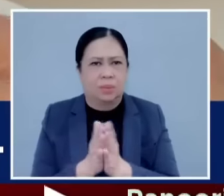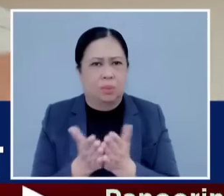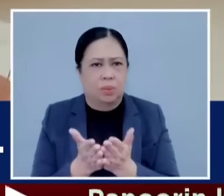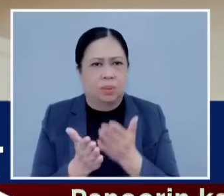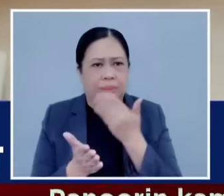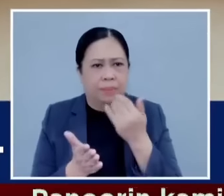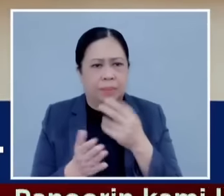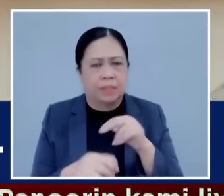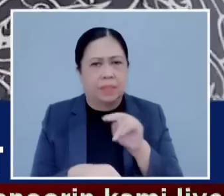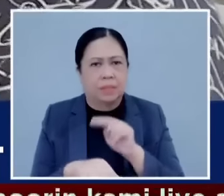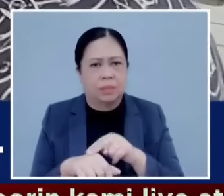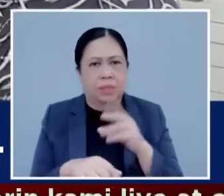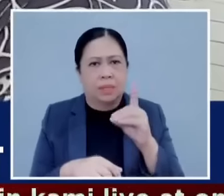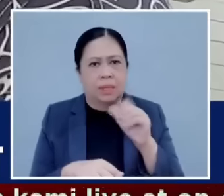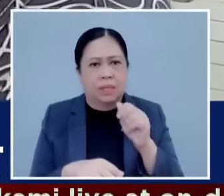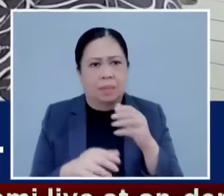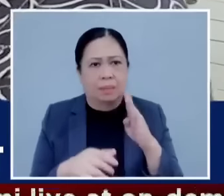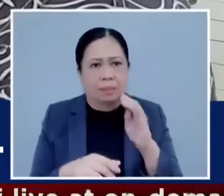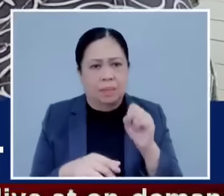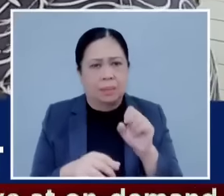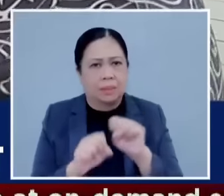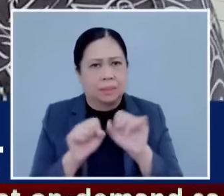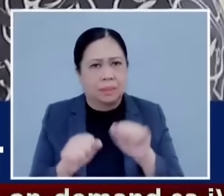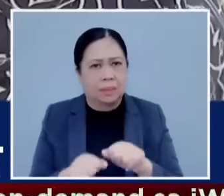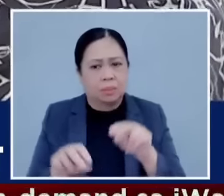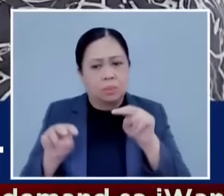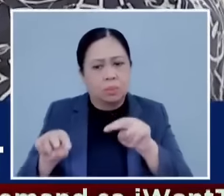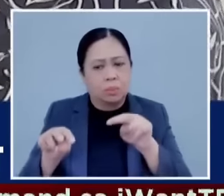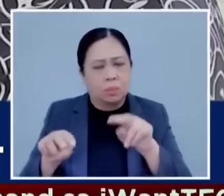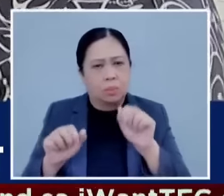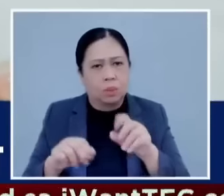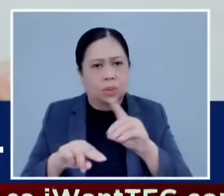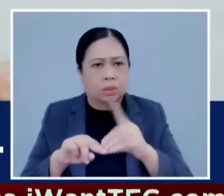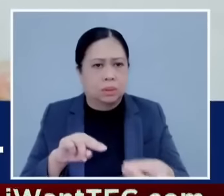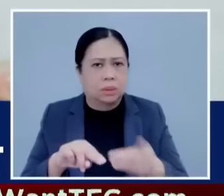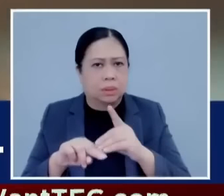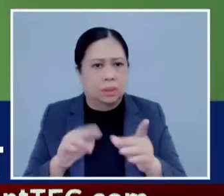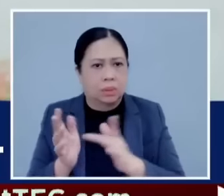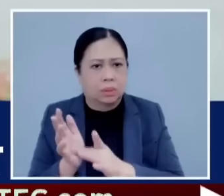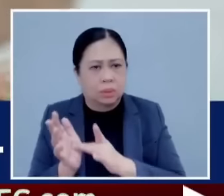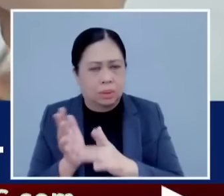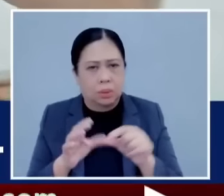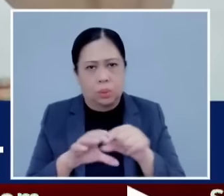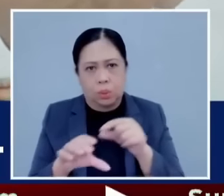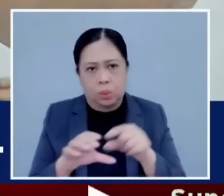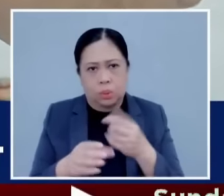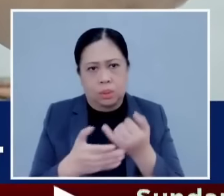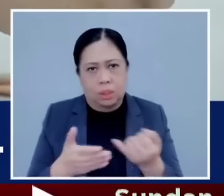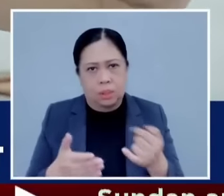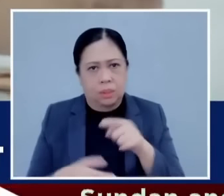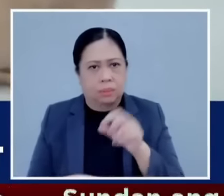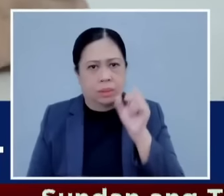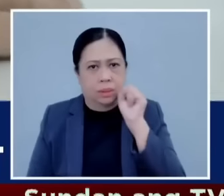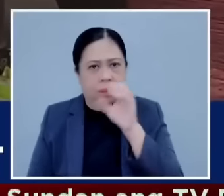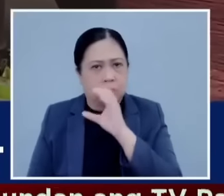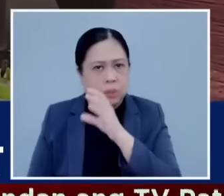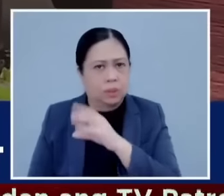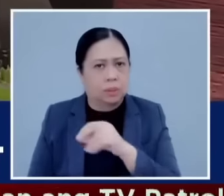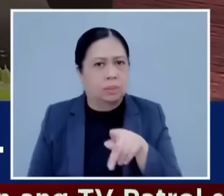National Database System kung saan pwedeng bantayan ang mga pinadidiskwentuhang gamot at grocery items ng seniors at